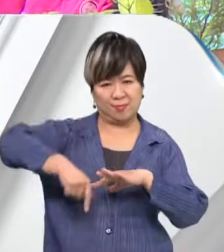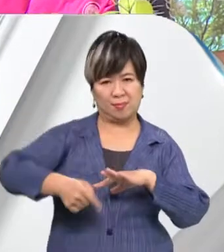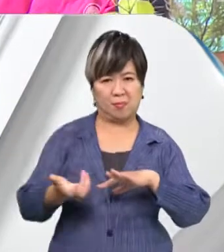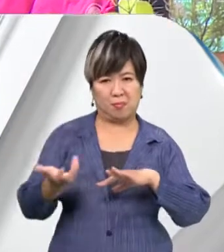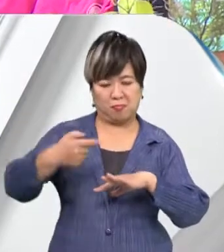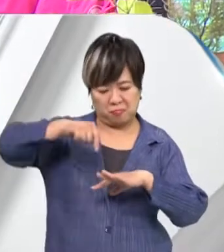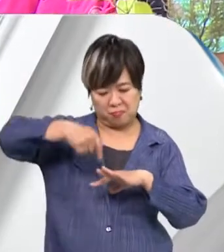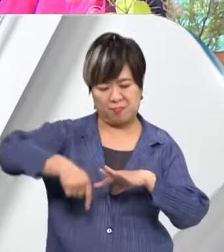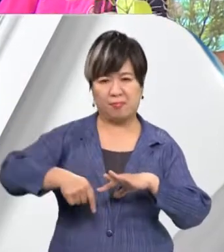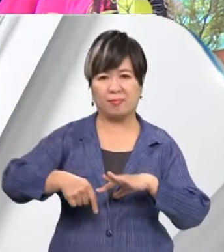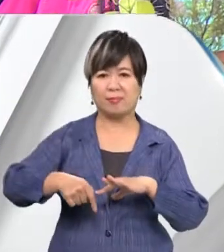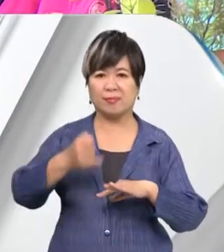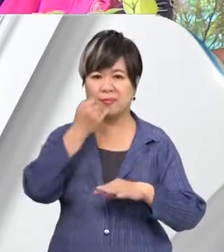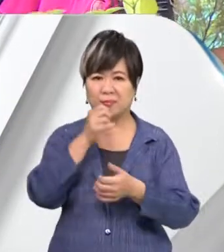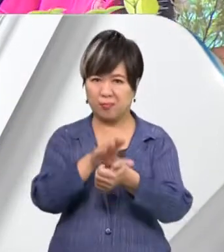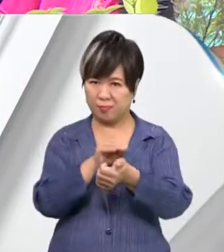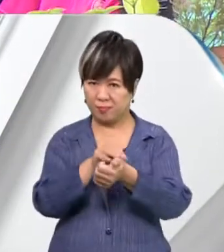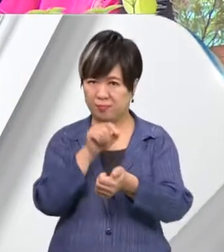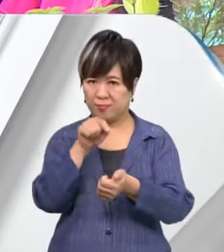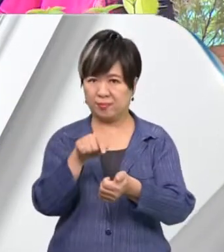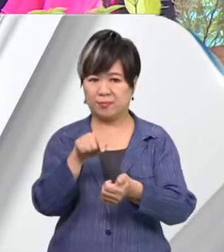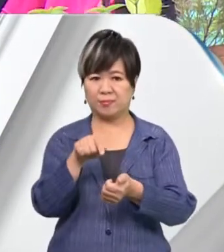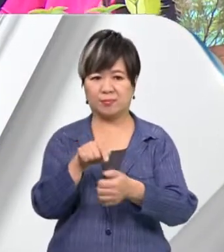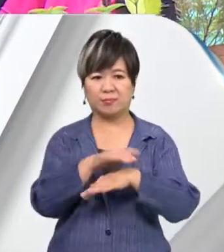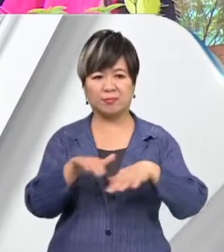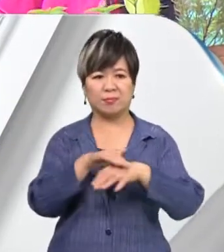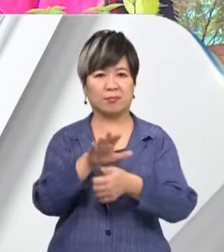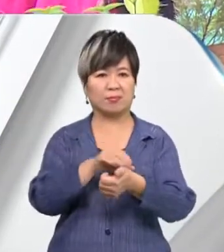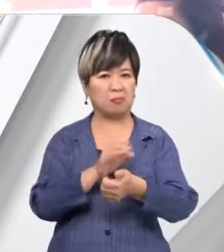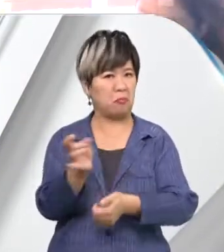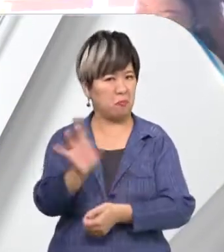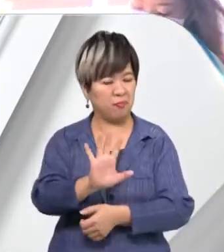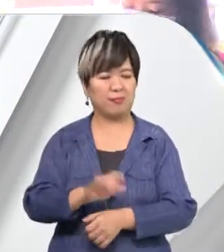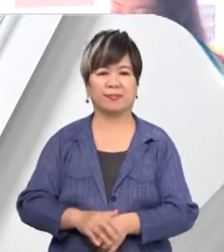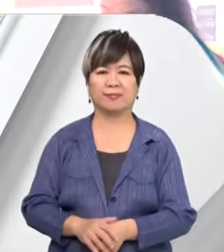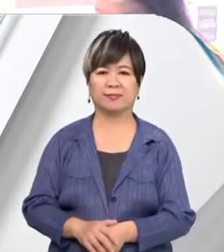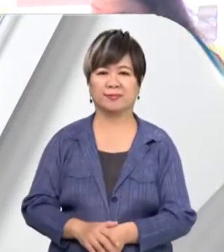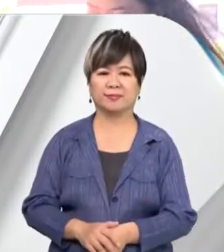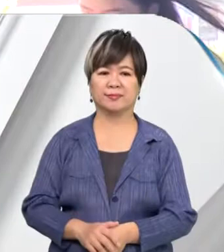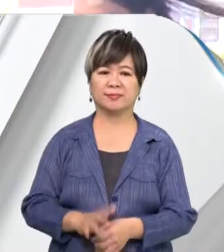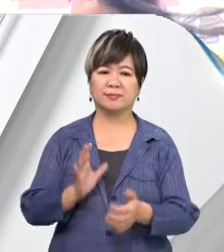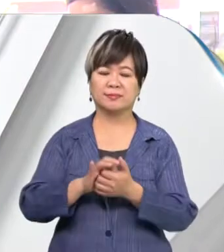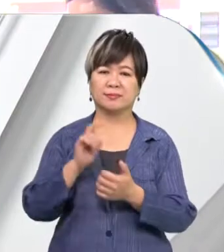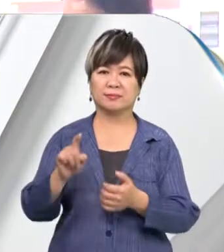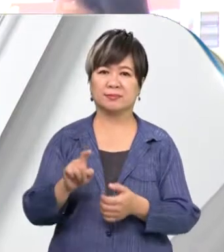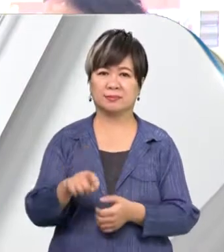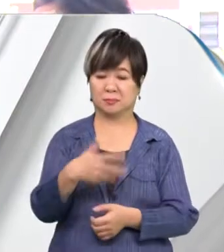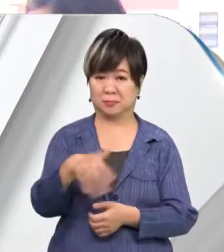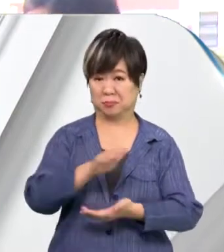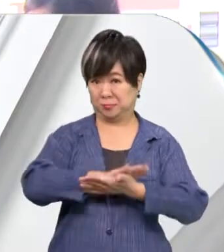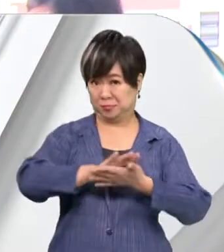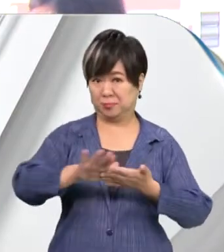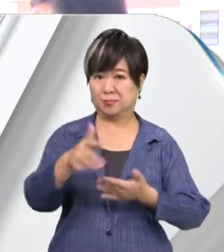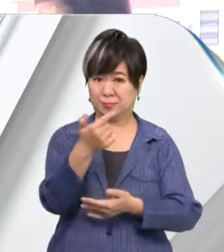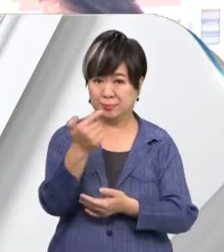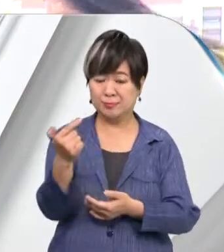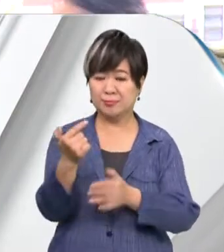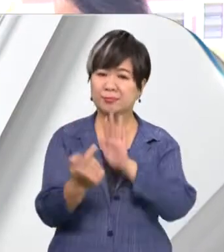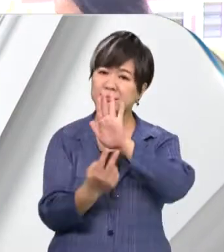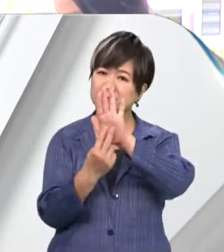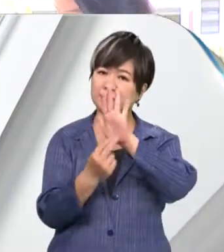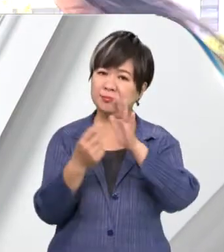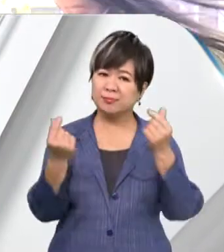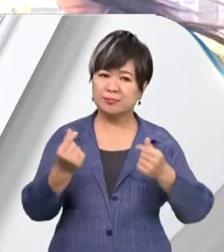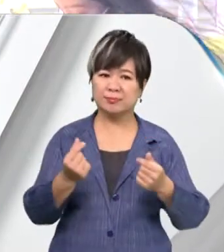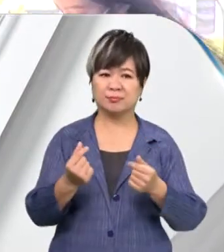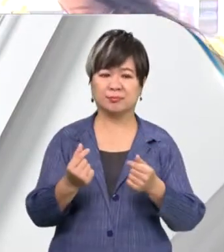的，就是可以学到一些平常学不到的技能。 这个特点是它的水会很干净，所以像一些需